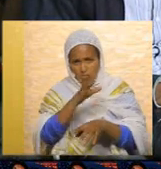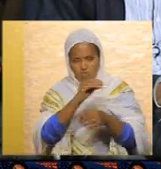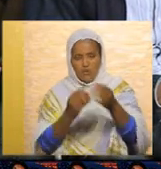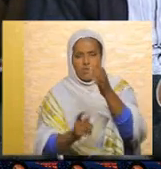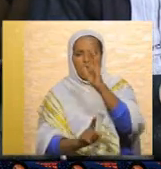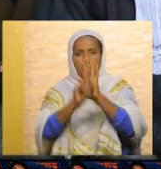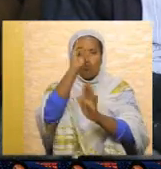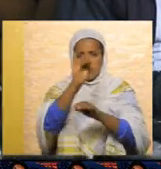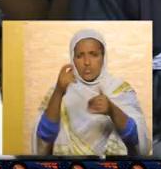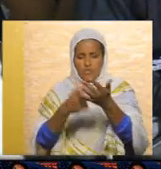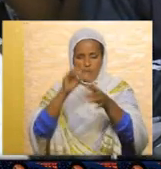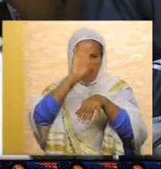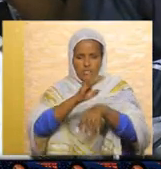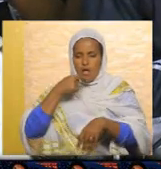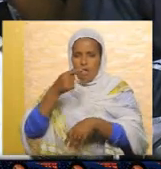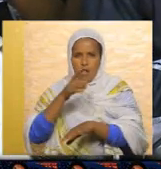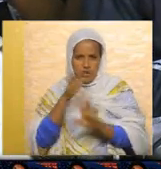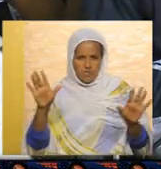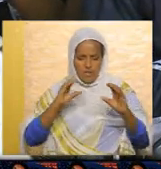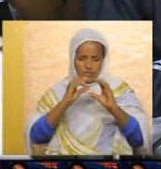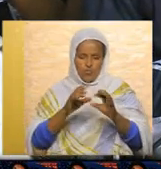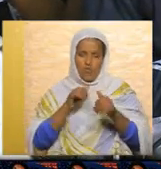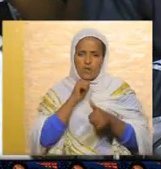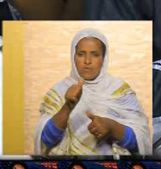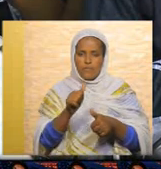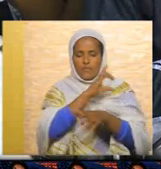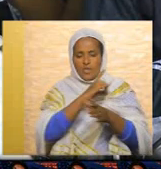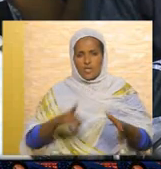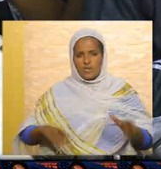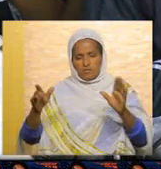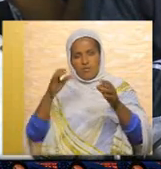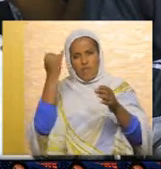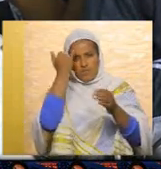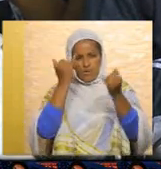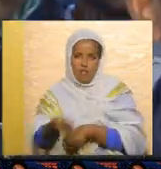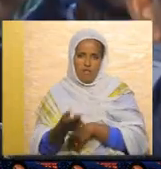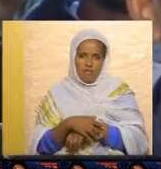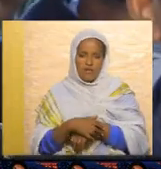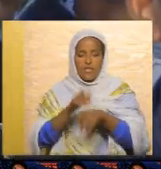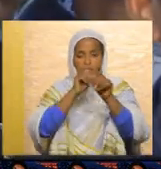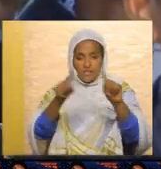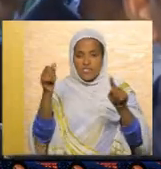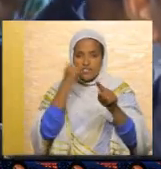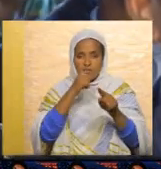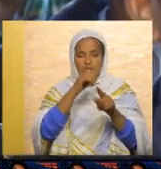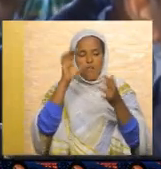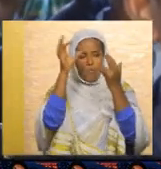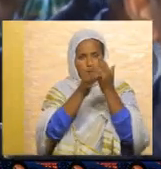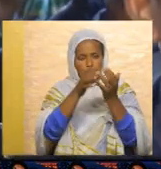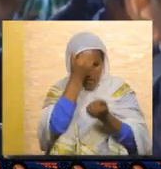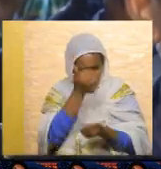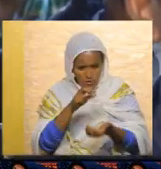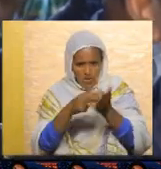ያዳበሩት እንጂ ቤተ ክርስቲያን አላለችም አስተምሯም አይደለም፣ ከምዕመኑ የተሰጡ ሀሳቦች ናቸው። ሴት ለባሏ ትገዛ፣ ሴት